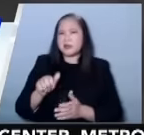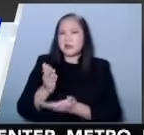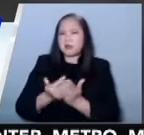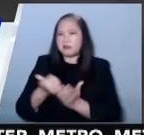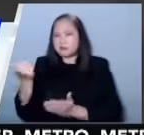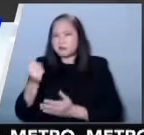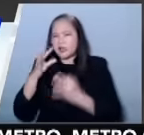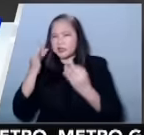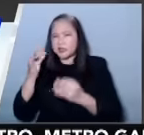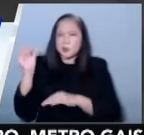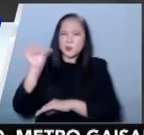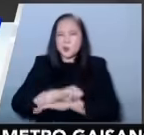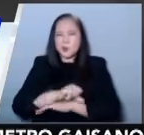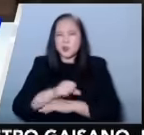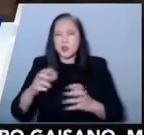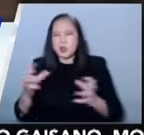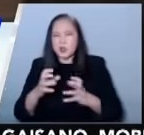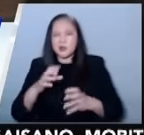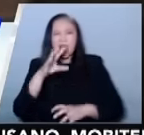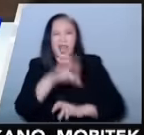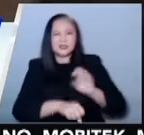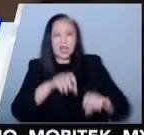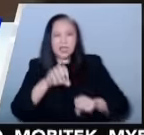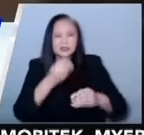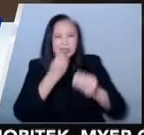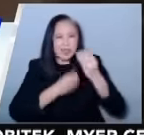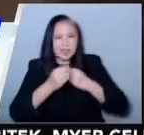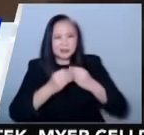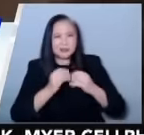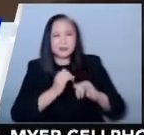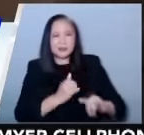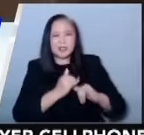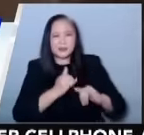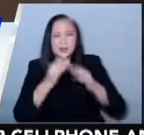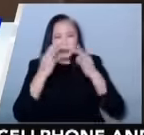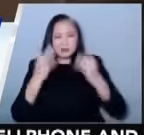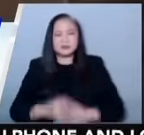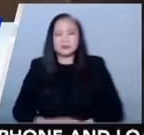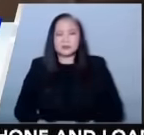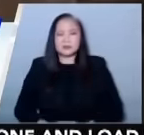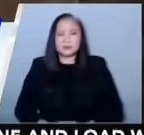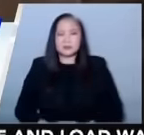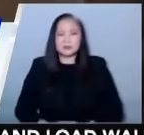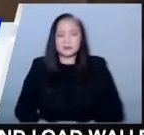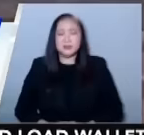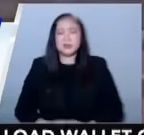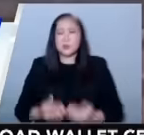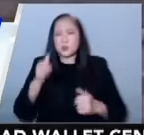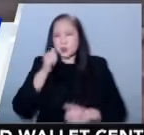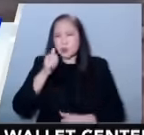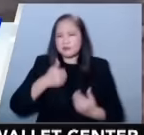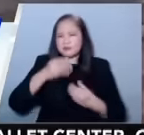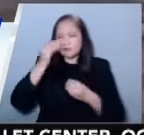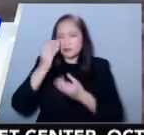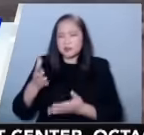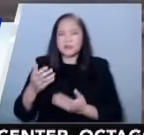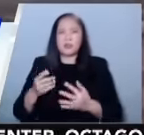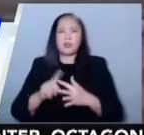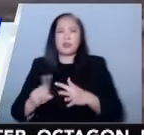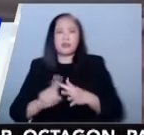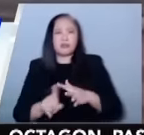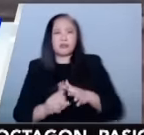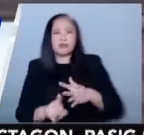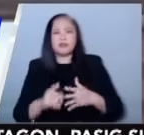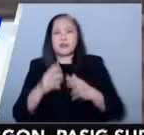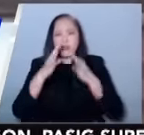na rin nila ang mga namatay nilang kasama. Lagi raw may nagre-report sa kanila tungkol sa stray dogs and cats, kaya minabuti nilang ilagay